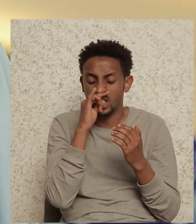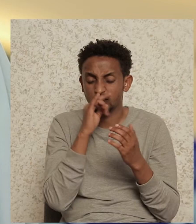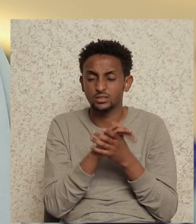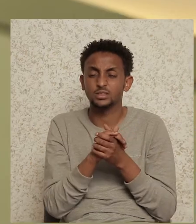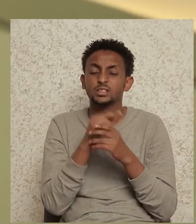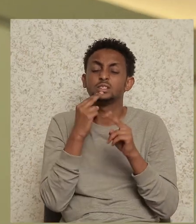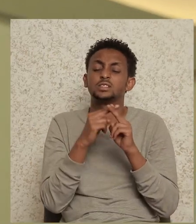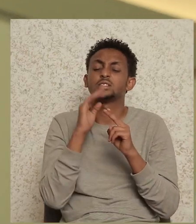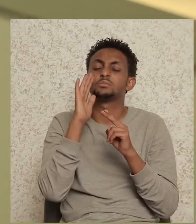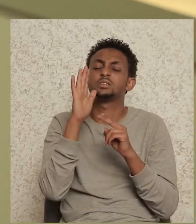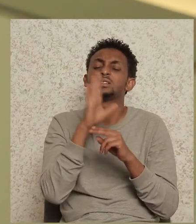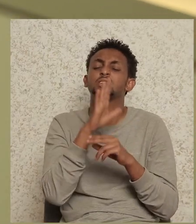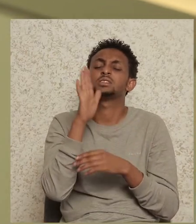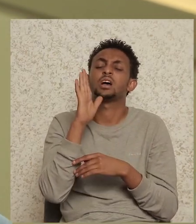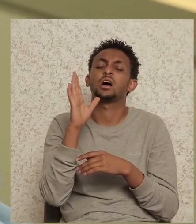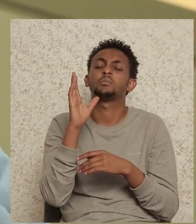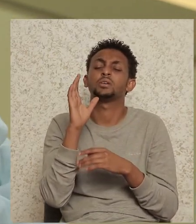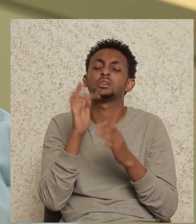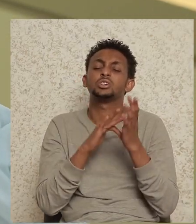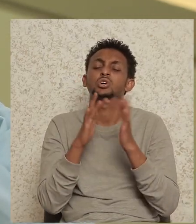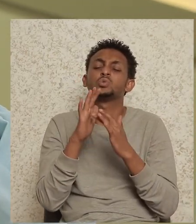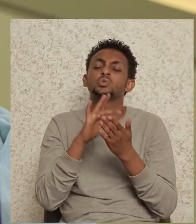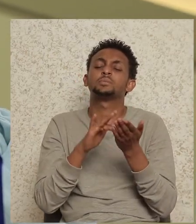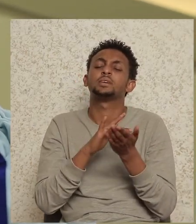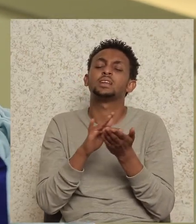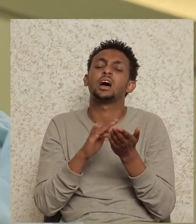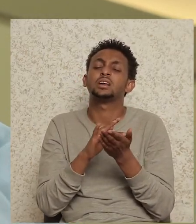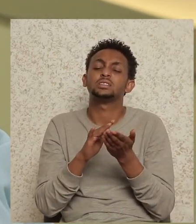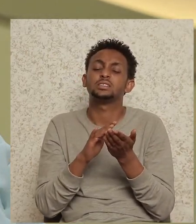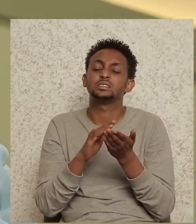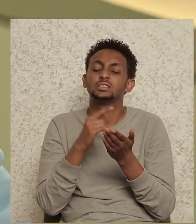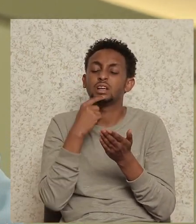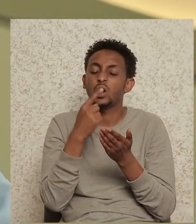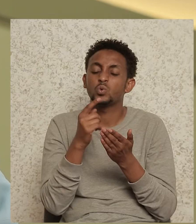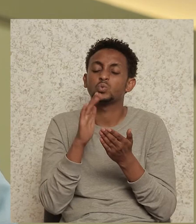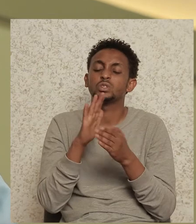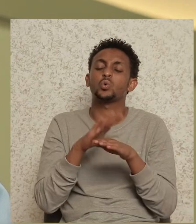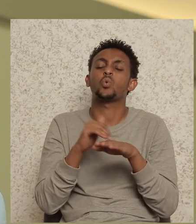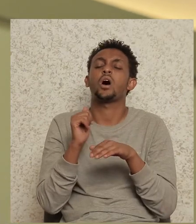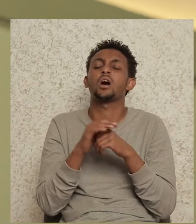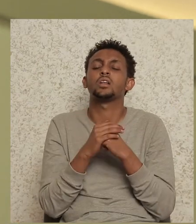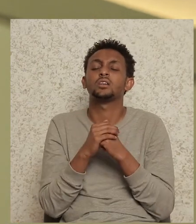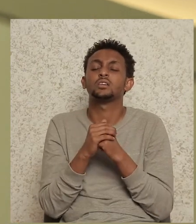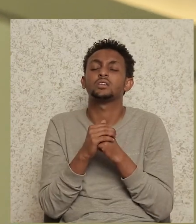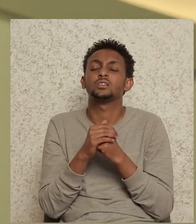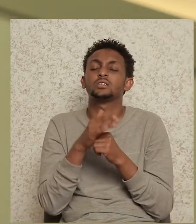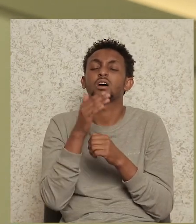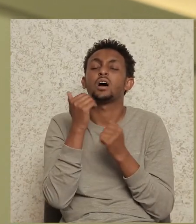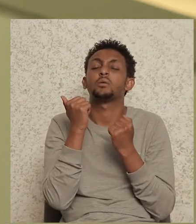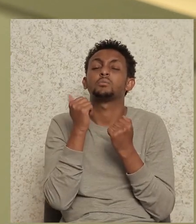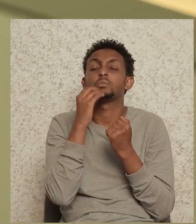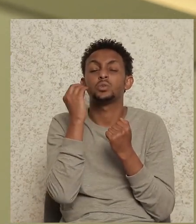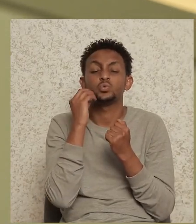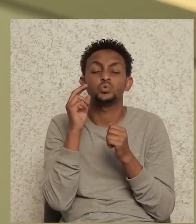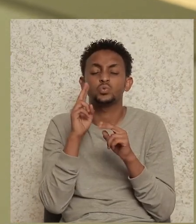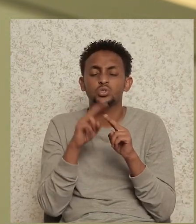ተጻናት ስምህን እግዚአብሔር ኢየሱስ መድኃኒት እያሉ ይጠሩሃል ቤት